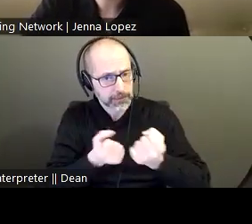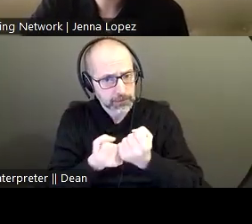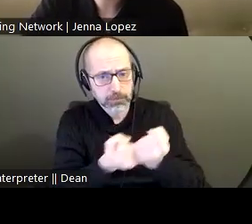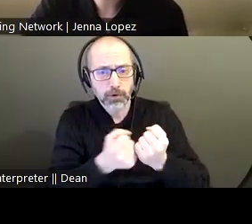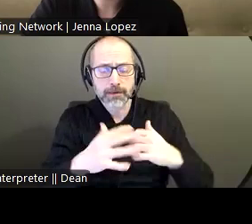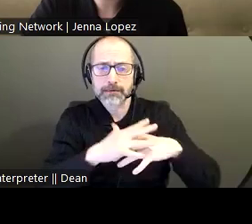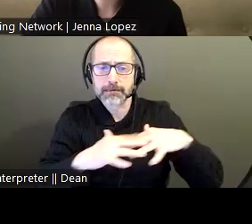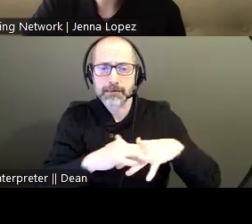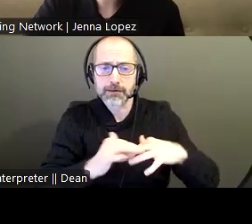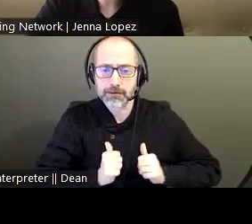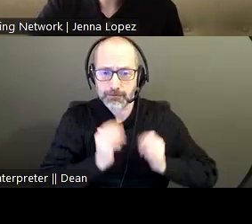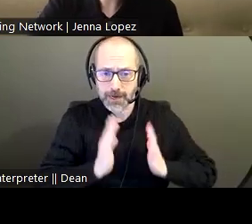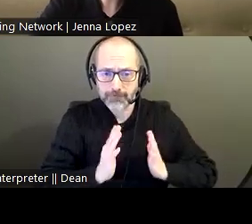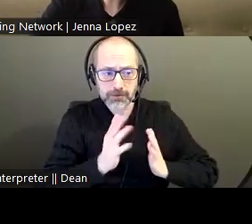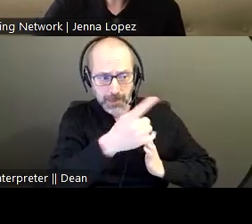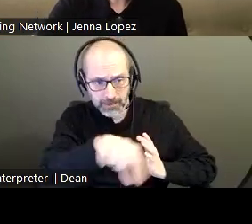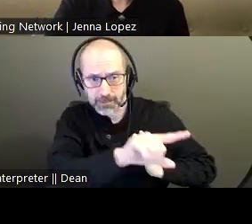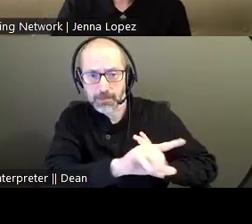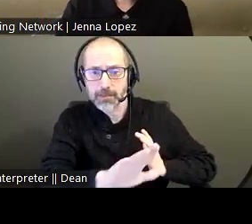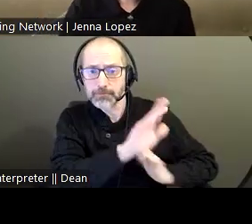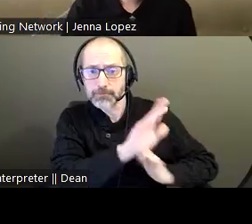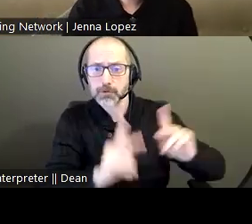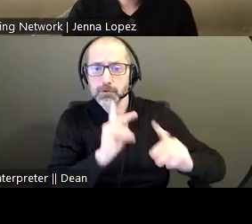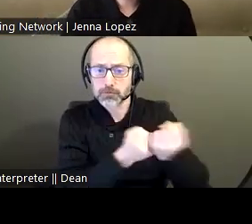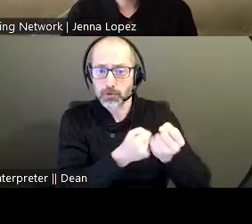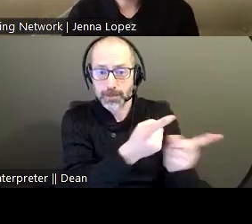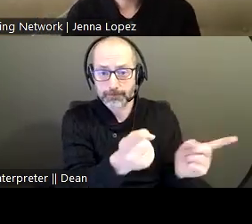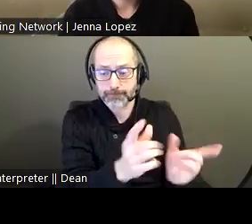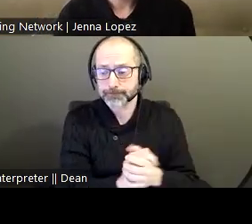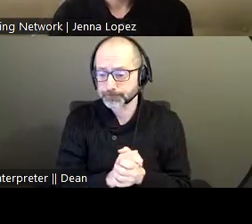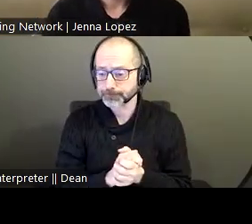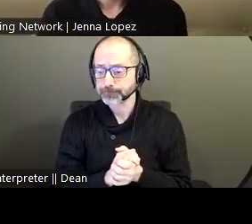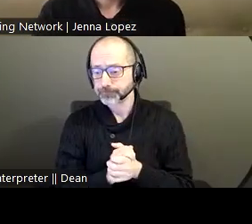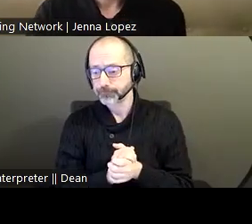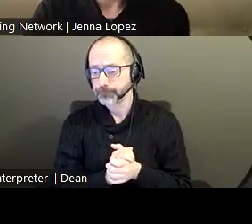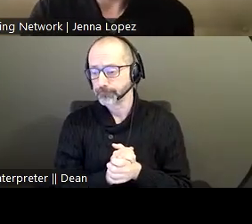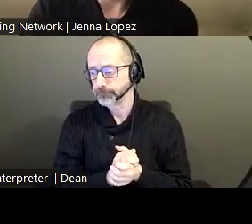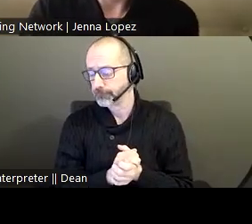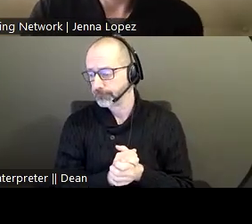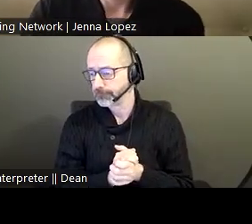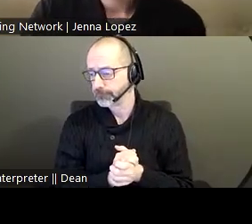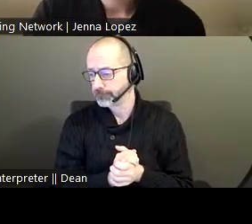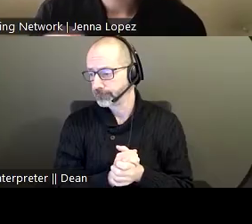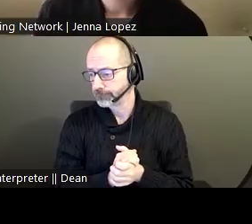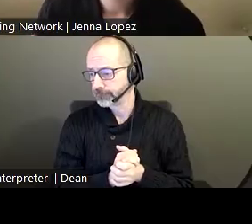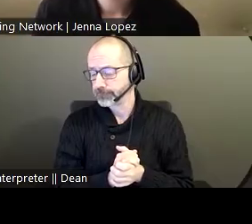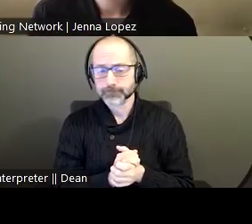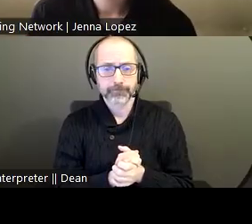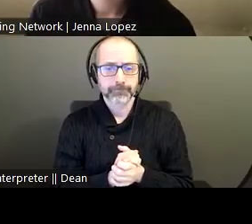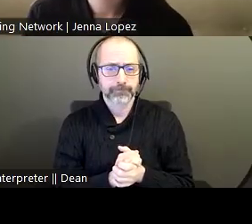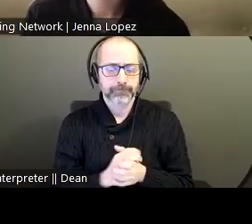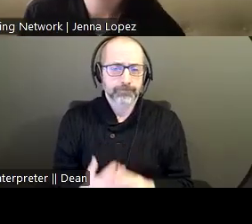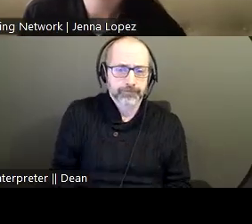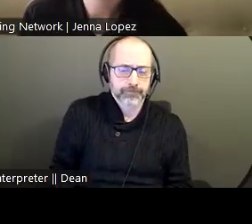sexiste au sein des communautés autochtones et nous engageons à poursuivre notre travail de manière à soutenir au mieux la solidarité avec les survivantes autochtones et ceux qui